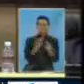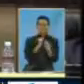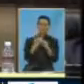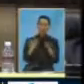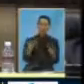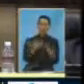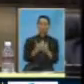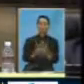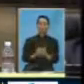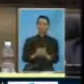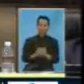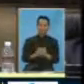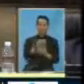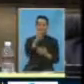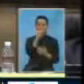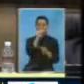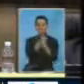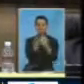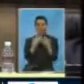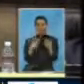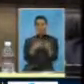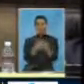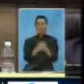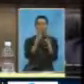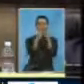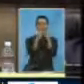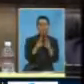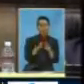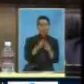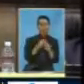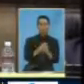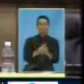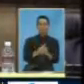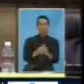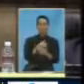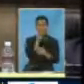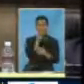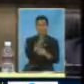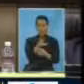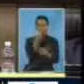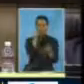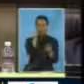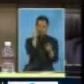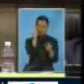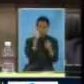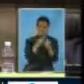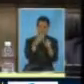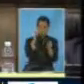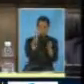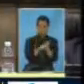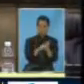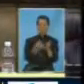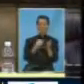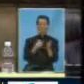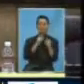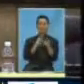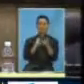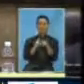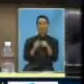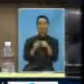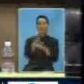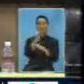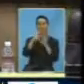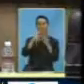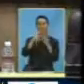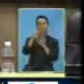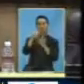ไม่ให้ส.ส. 57คนอภิปรายนั้นนายนิคมชี้แจงว่าส.ส.ทั้ง57คนได้มีการแปรยติขัดหลักการและไม่ตรงกับประ